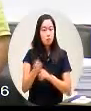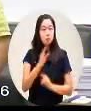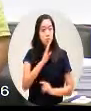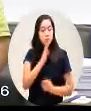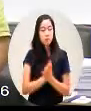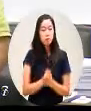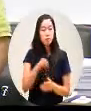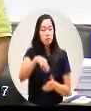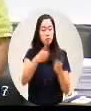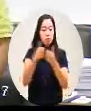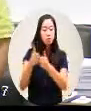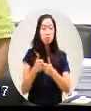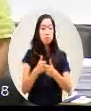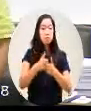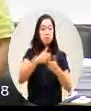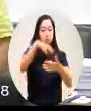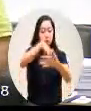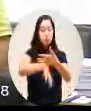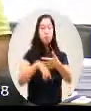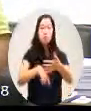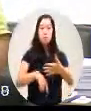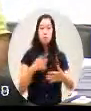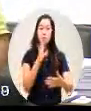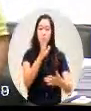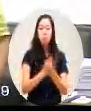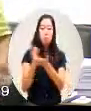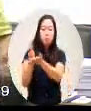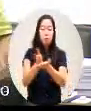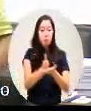会，好、哦、有邀请